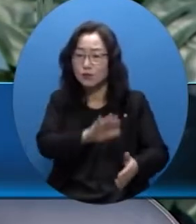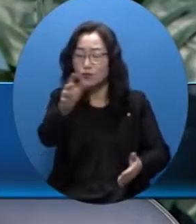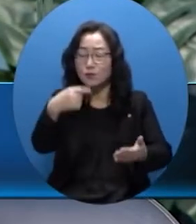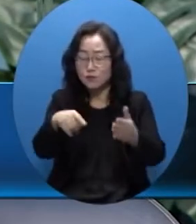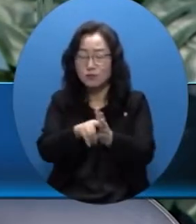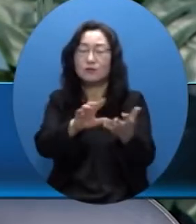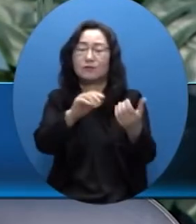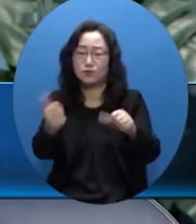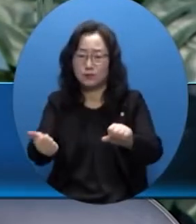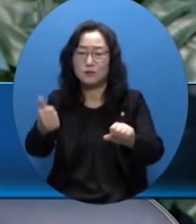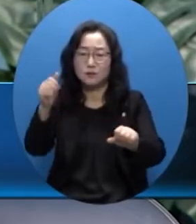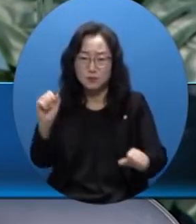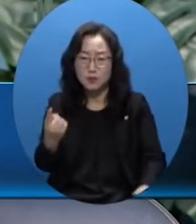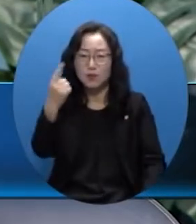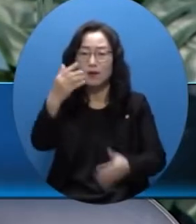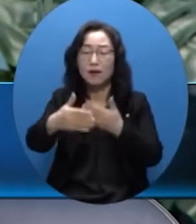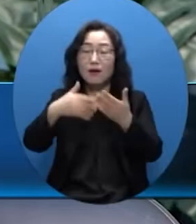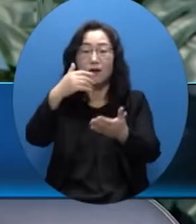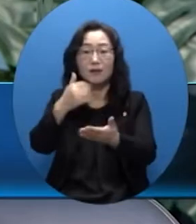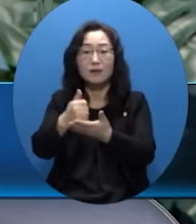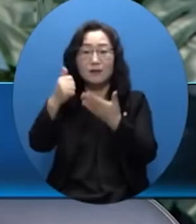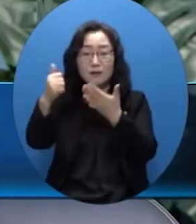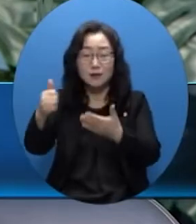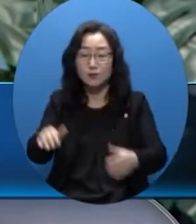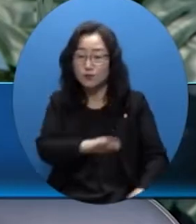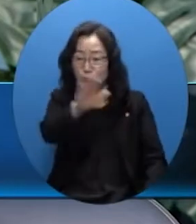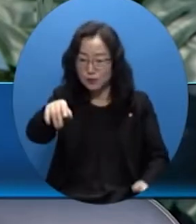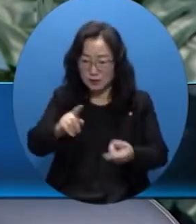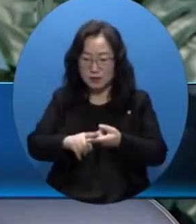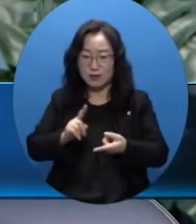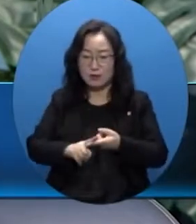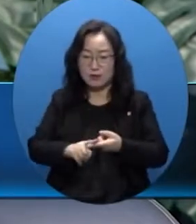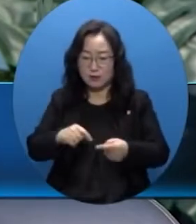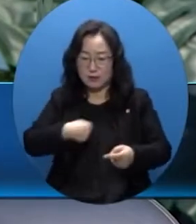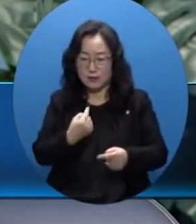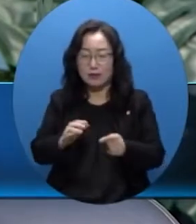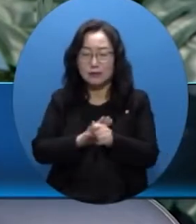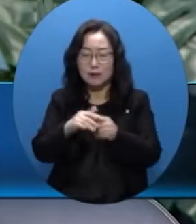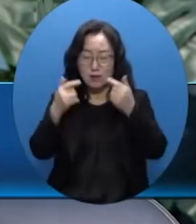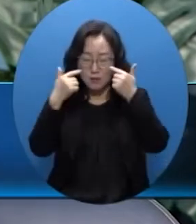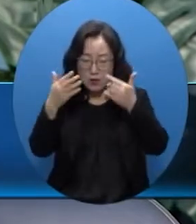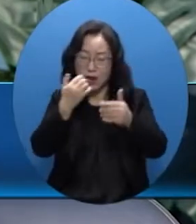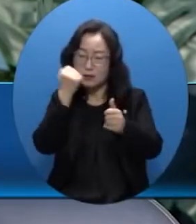하나님께서 우리에 대한 자기의 사랑을 확증하셨느니라